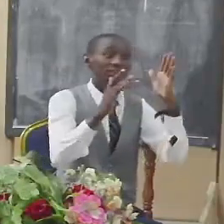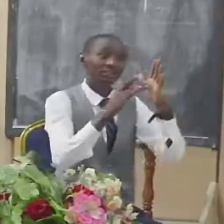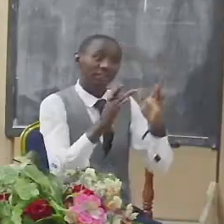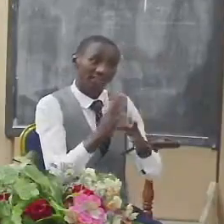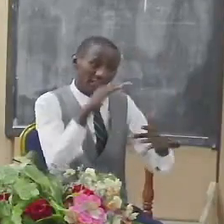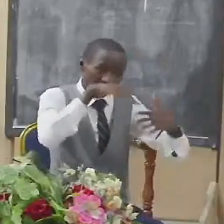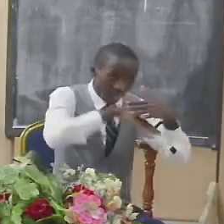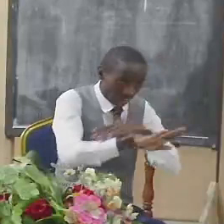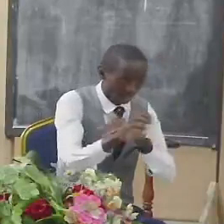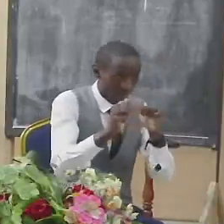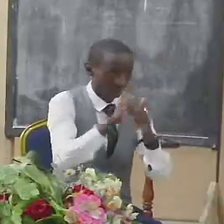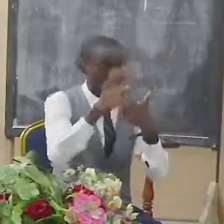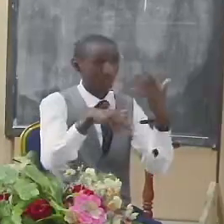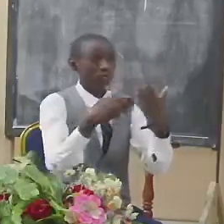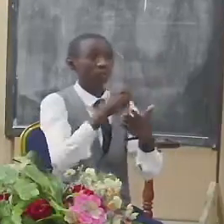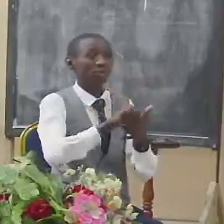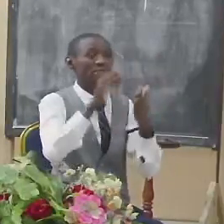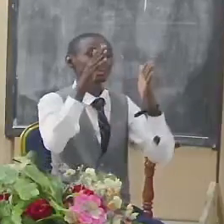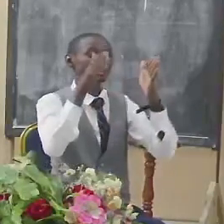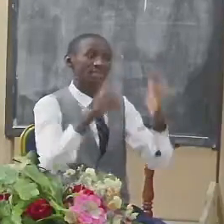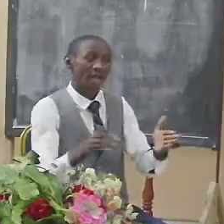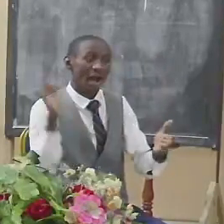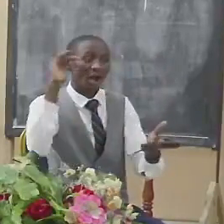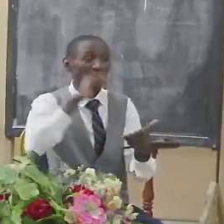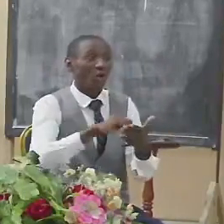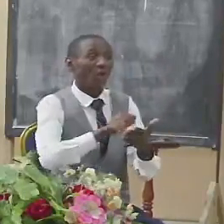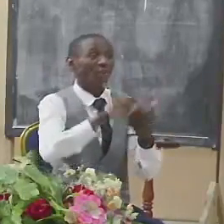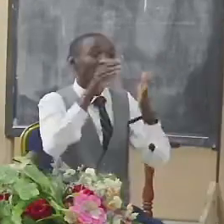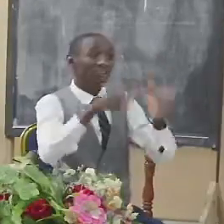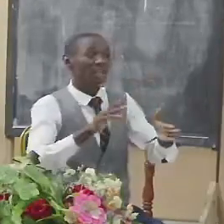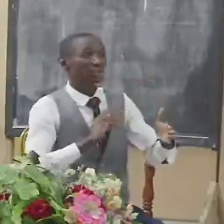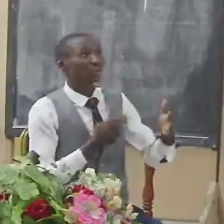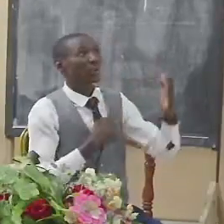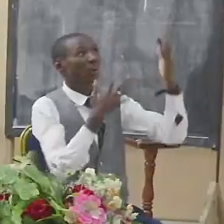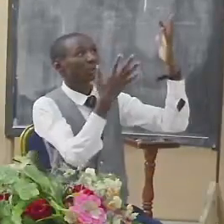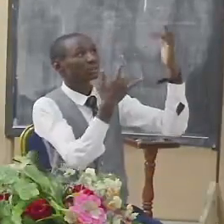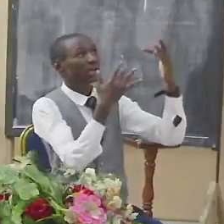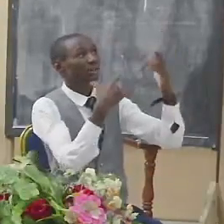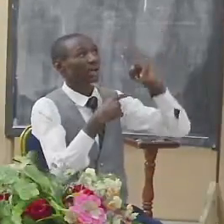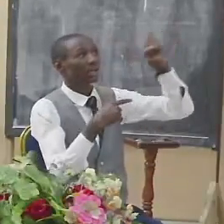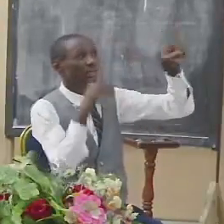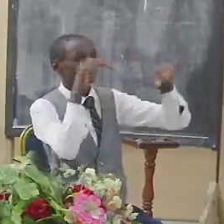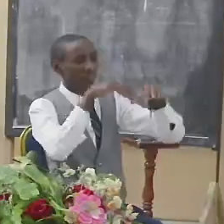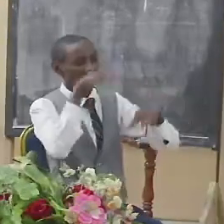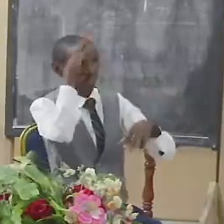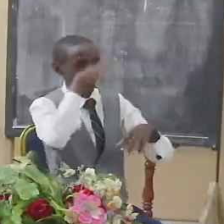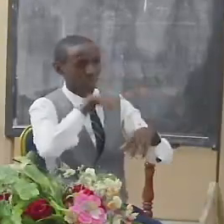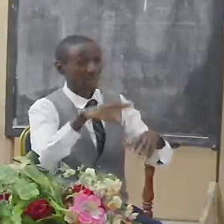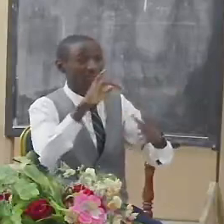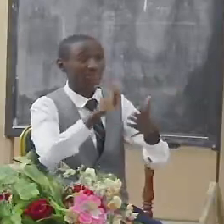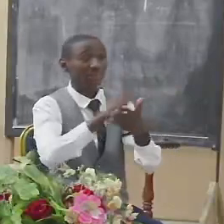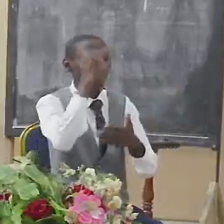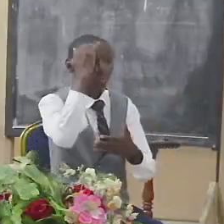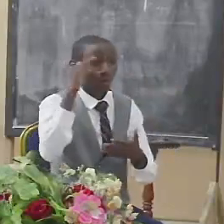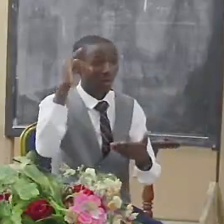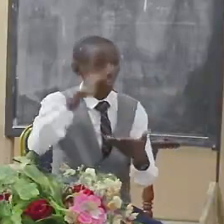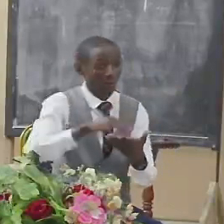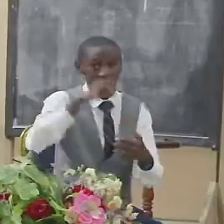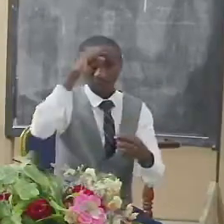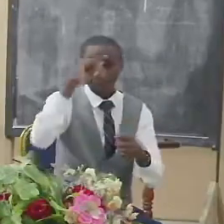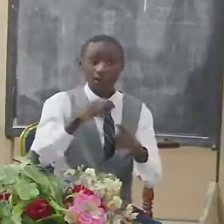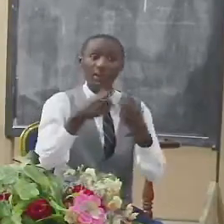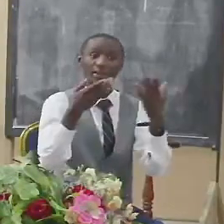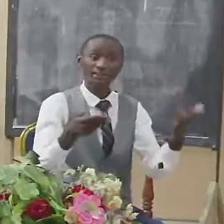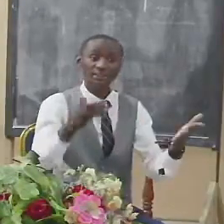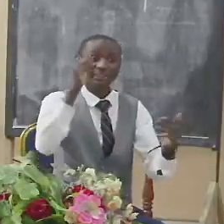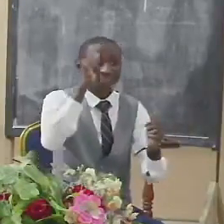pamoja na watakatifu wote. Na bale watakatifu wanatungoya. Ils nous attendent là-bas. Wanatungoya kule. C'est pourquoi. Jomana. Ndugu.